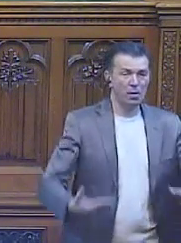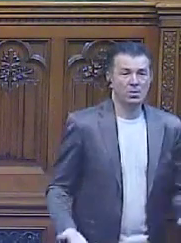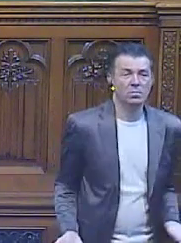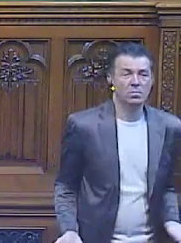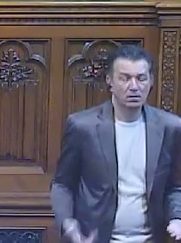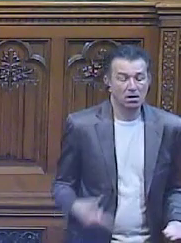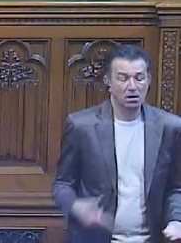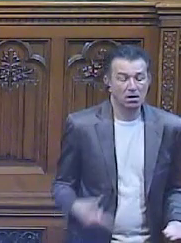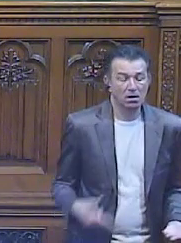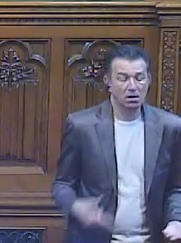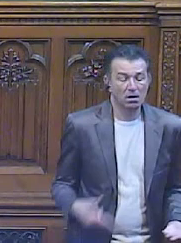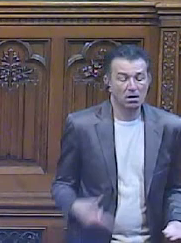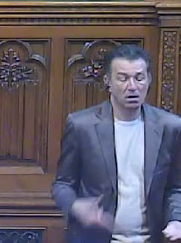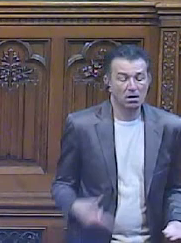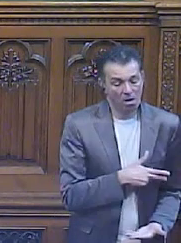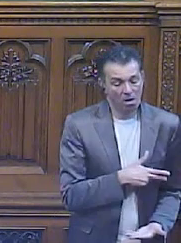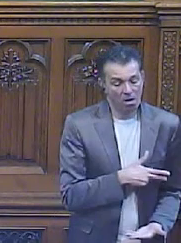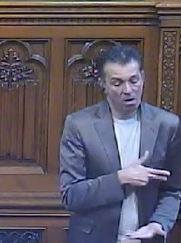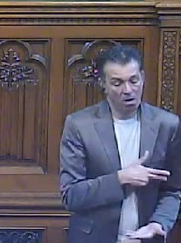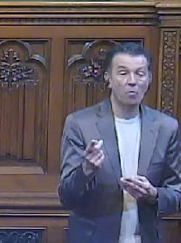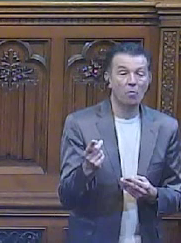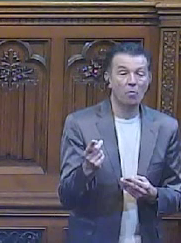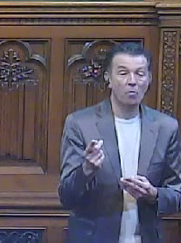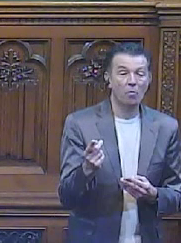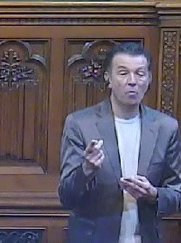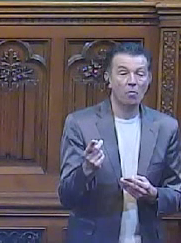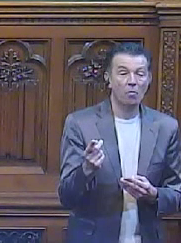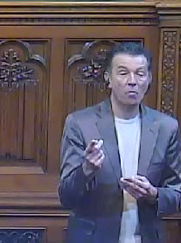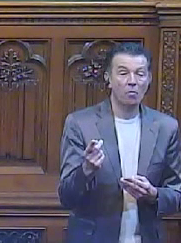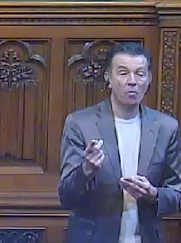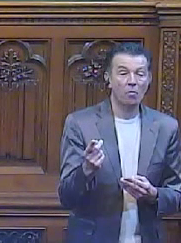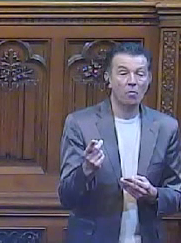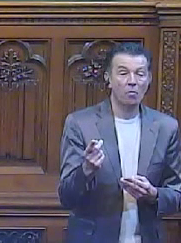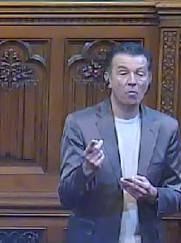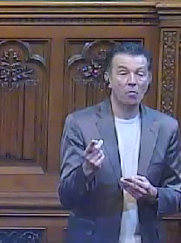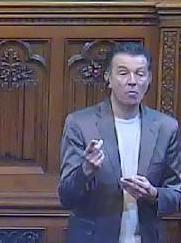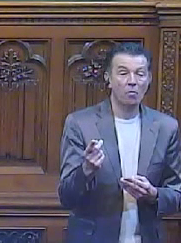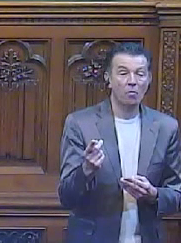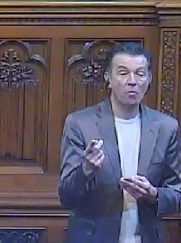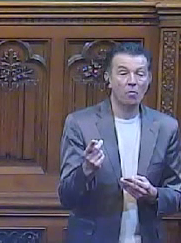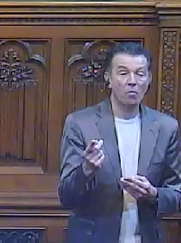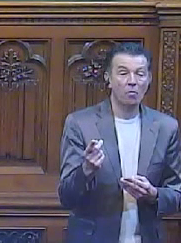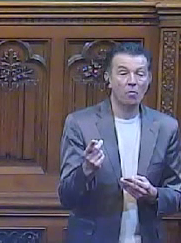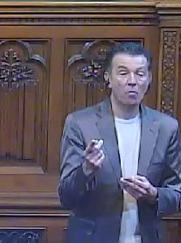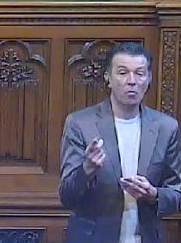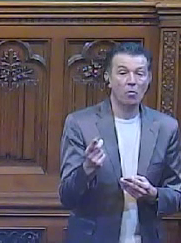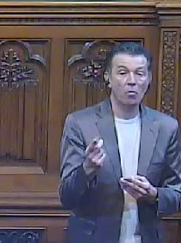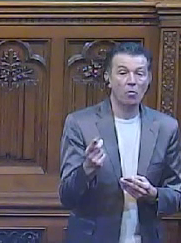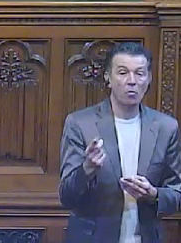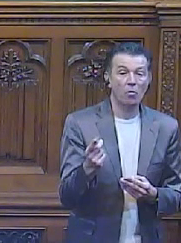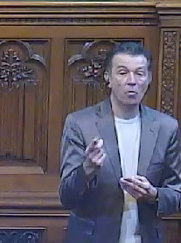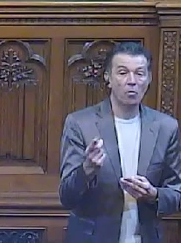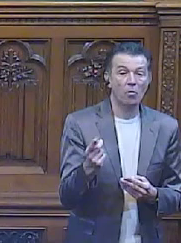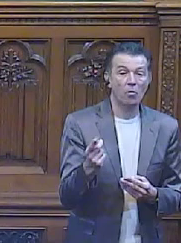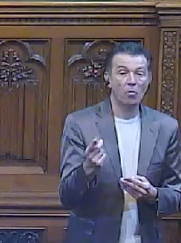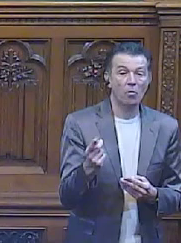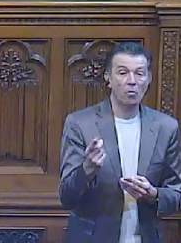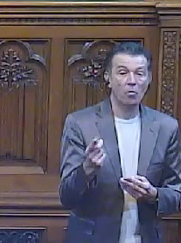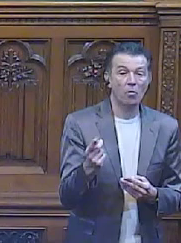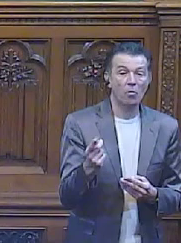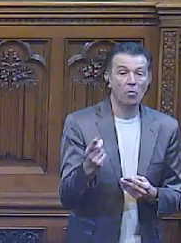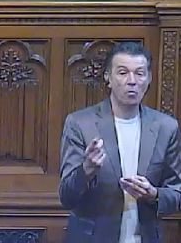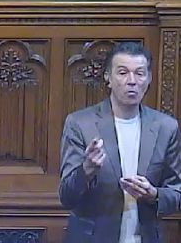man ehrlicherweise, und das sage jetzt nicht ich als Politiker, das sagt auch das AMS ganz klar, also zu meinen, dass da die